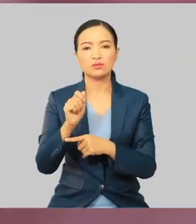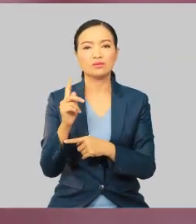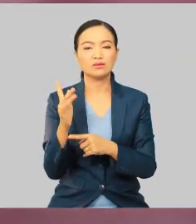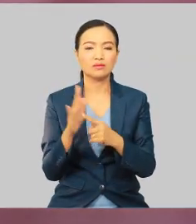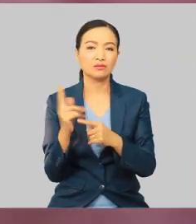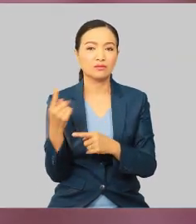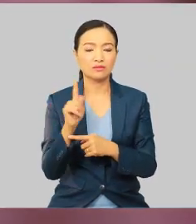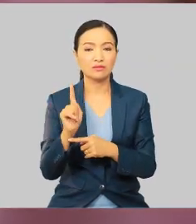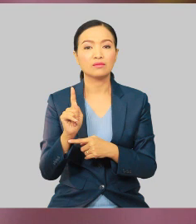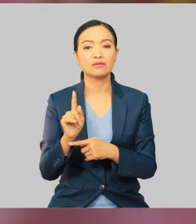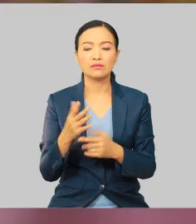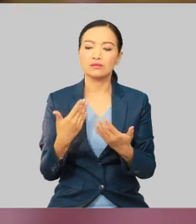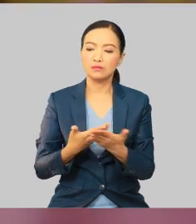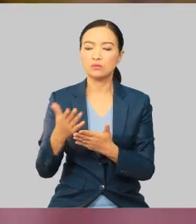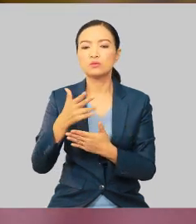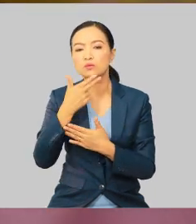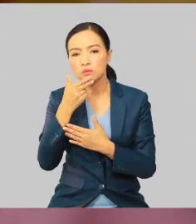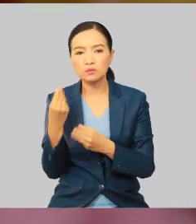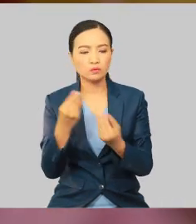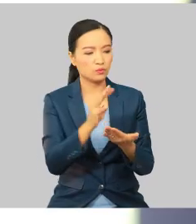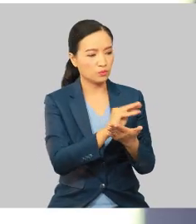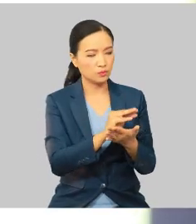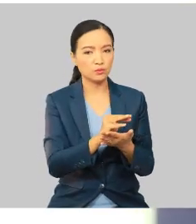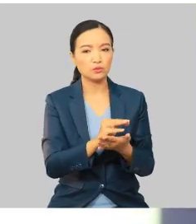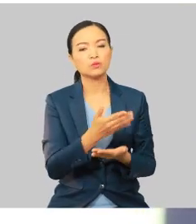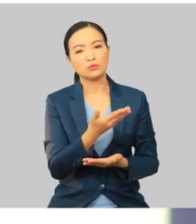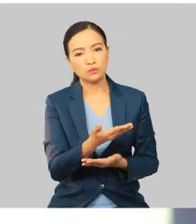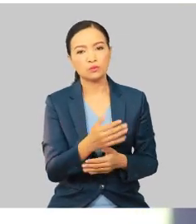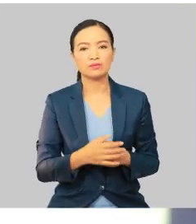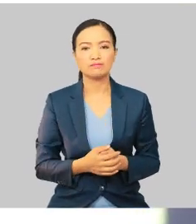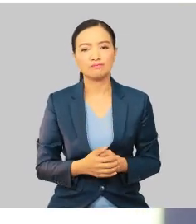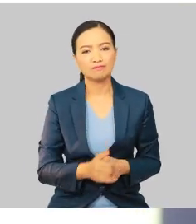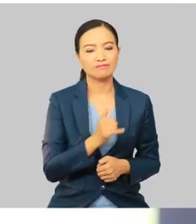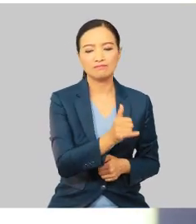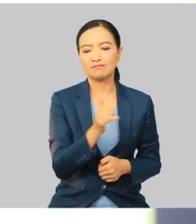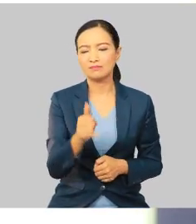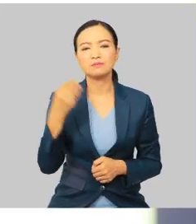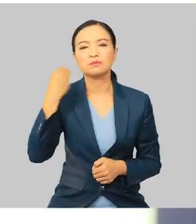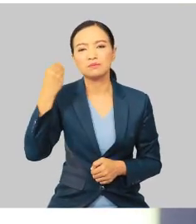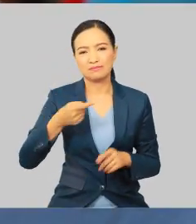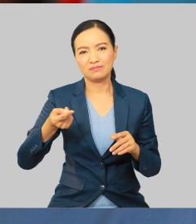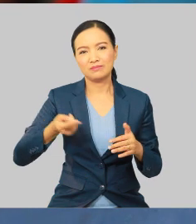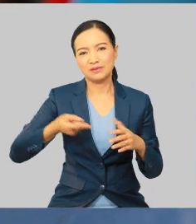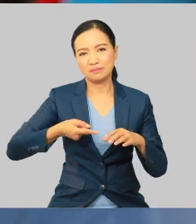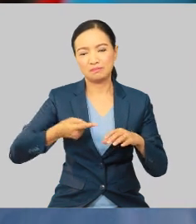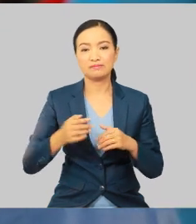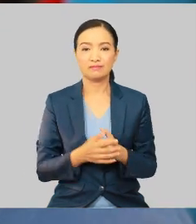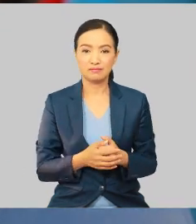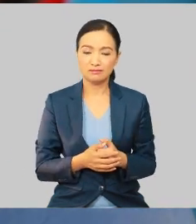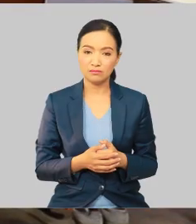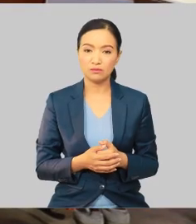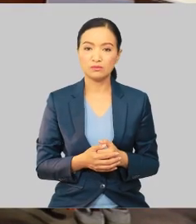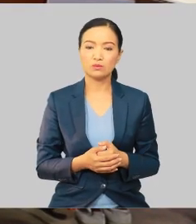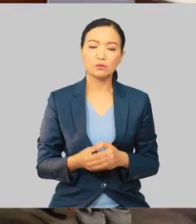อขนมเด็กเล็กเอาไปให้ศูนย์ที่ยูเซฟอีกมันเป็นขององุ่นไปเที่ยวหาเขาประจำ กิจกรรมชีวิตข